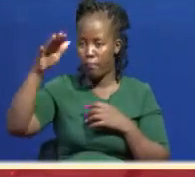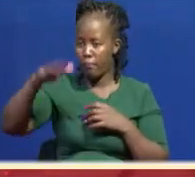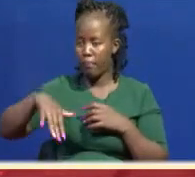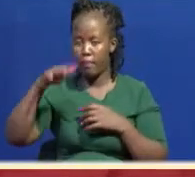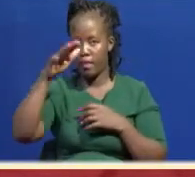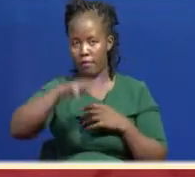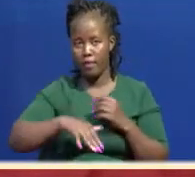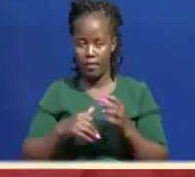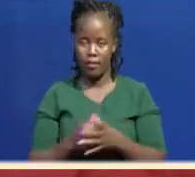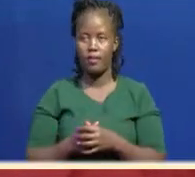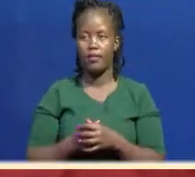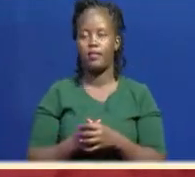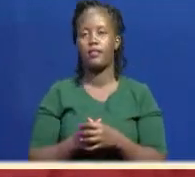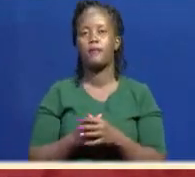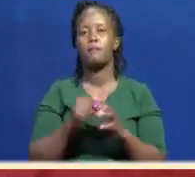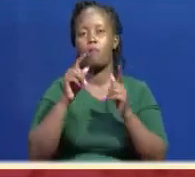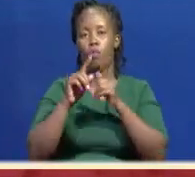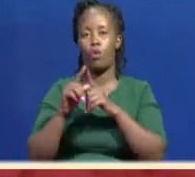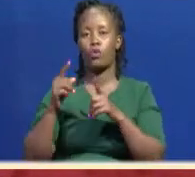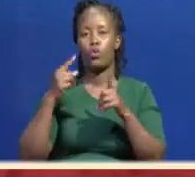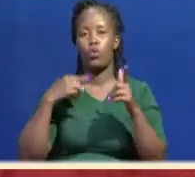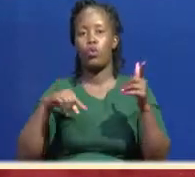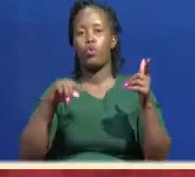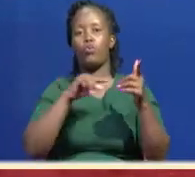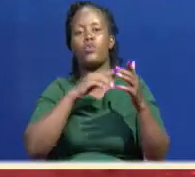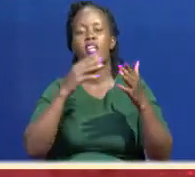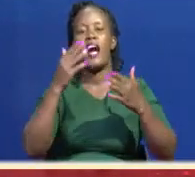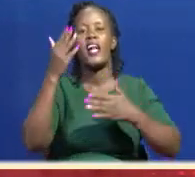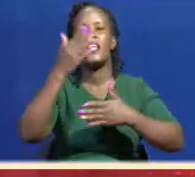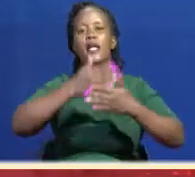na kuboreshwa. Tunajenga